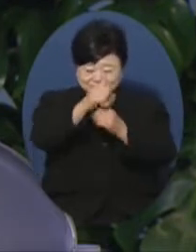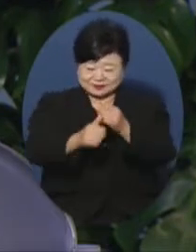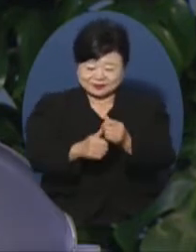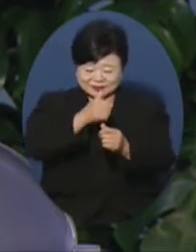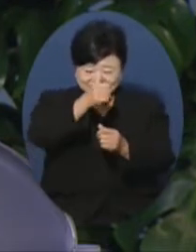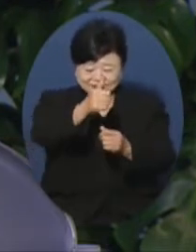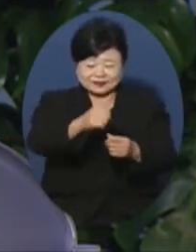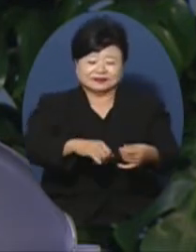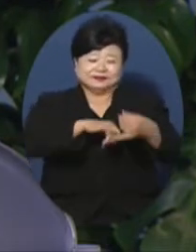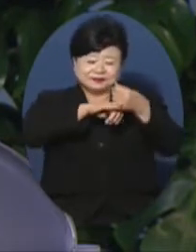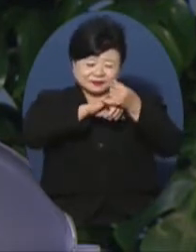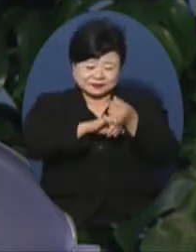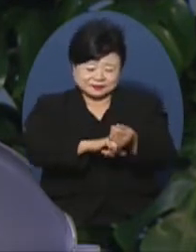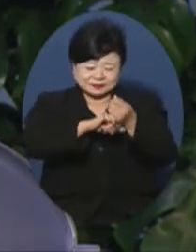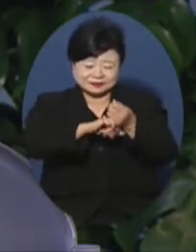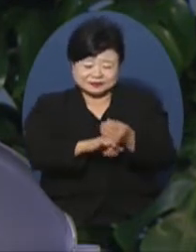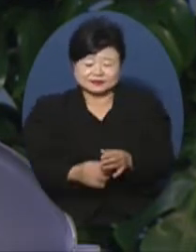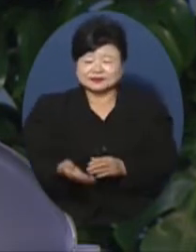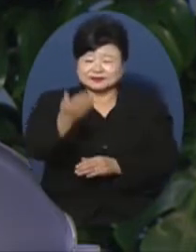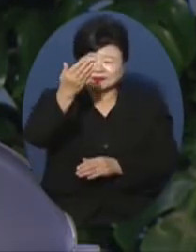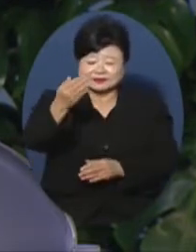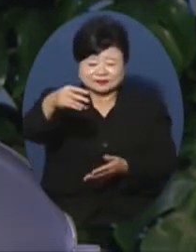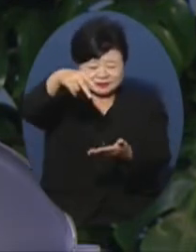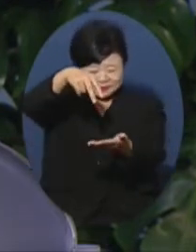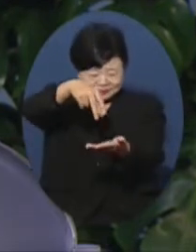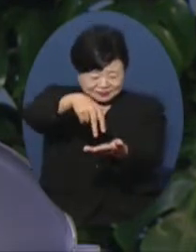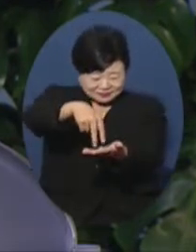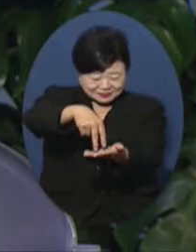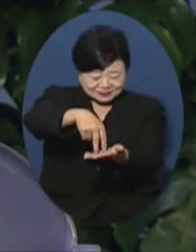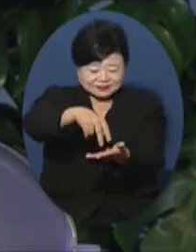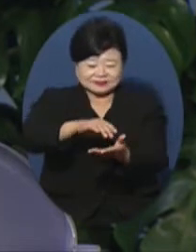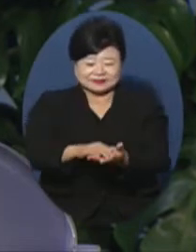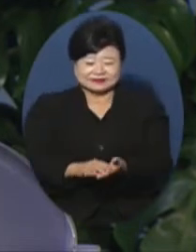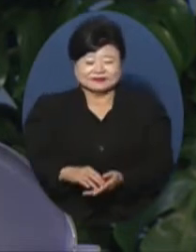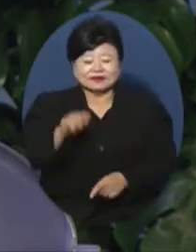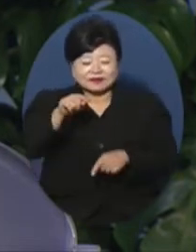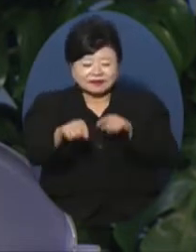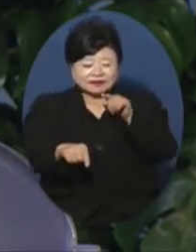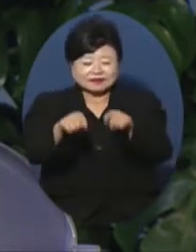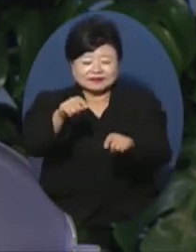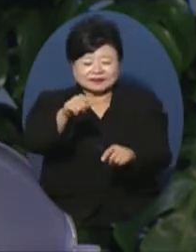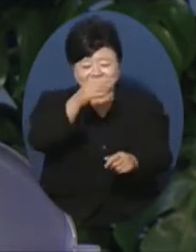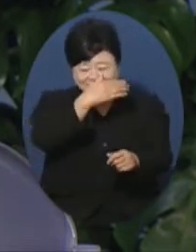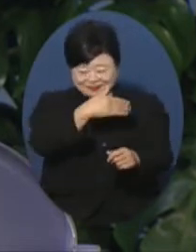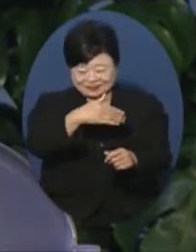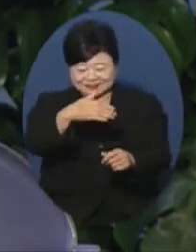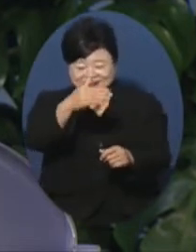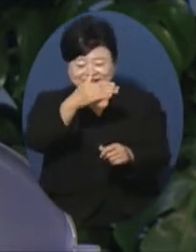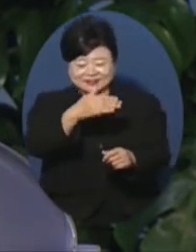들려도 하나님의 약속위에 서리라.